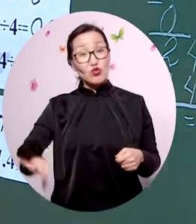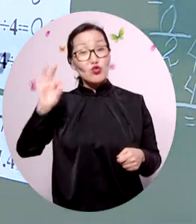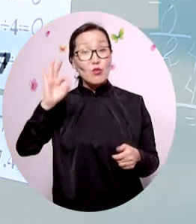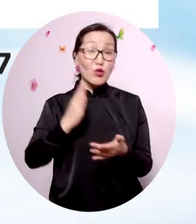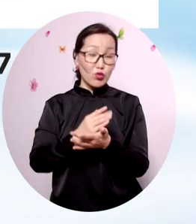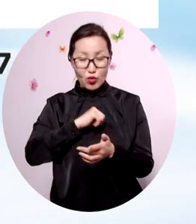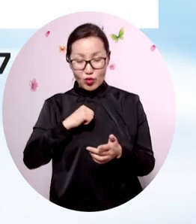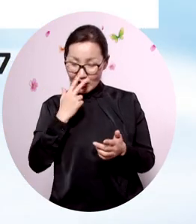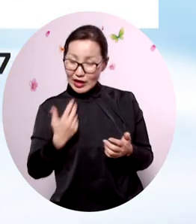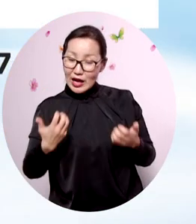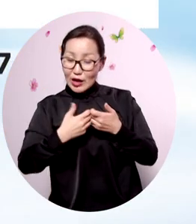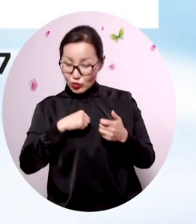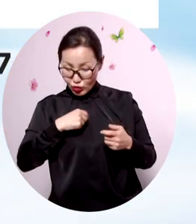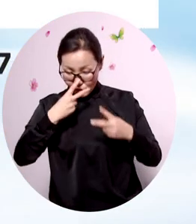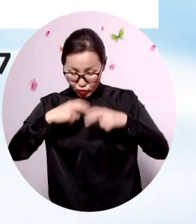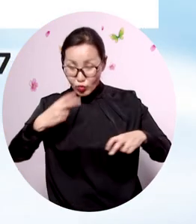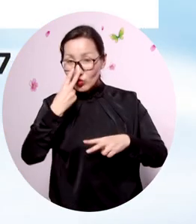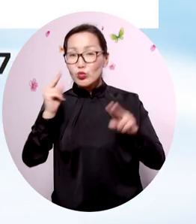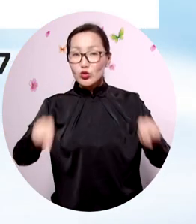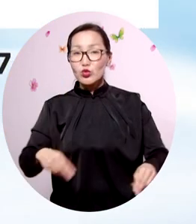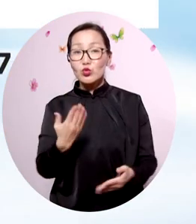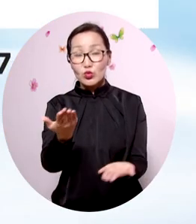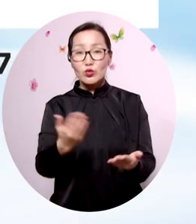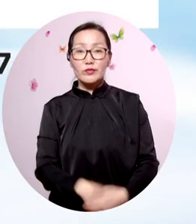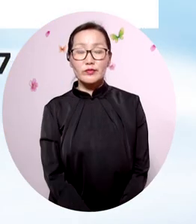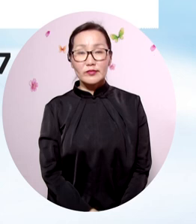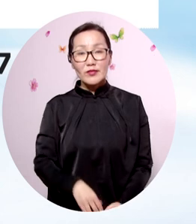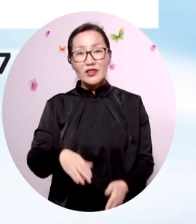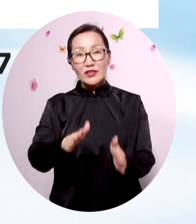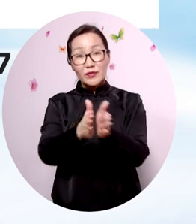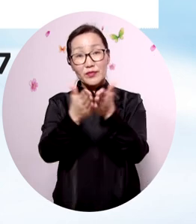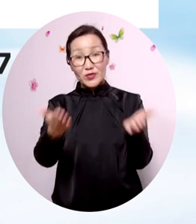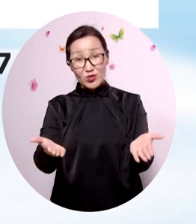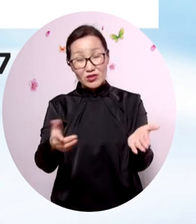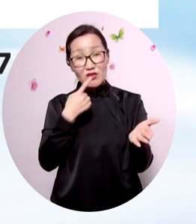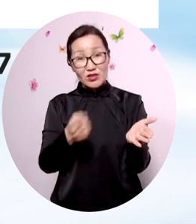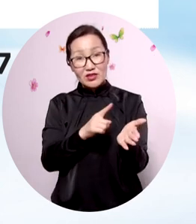харьцуул болон шүү дээ. За, гэрийн даалгаврт хуудас